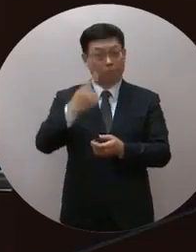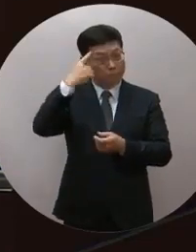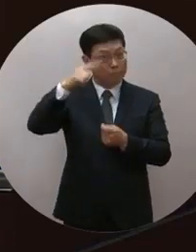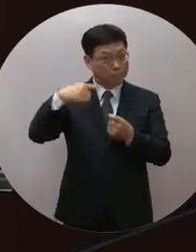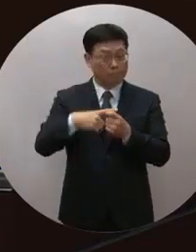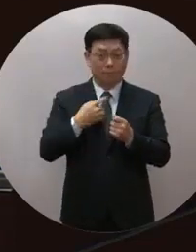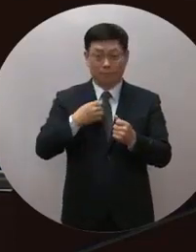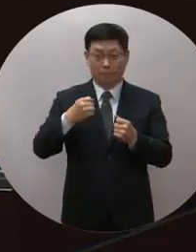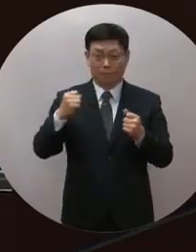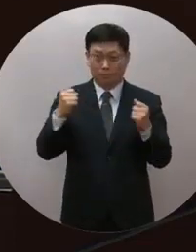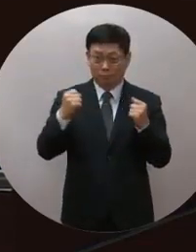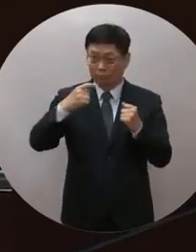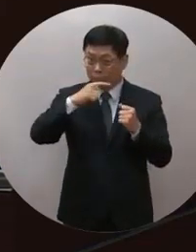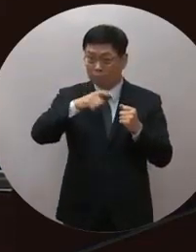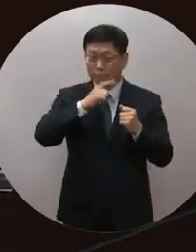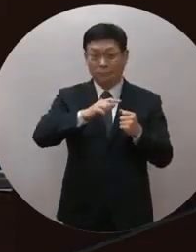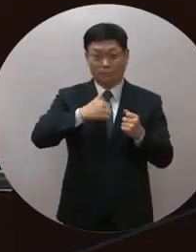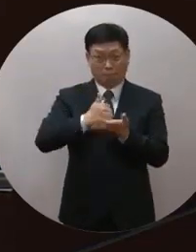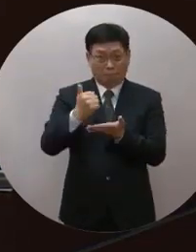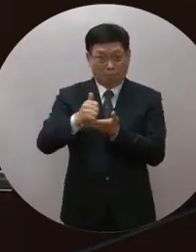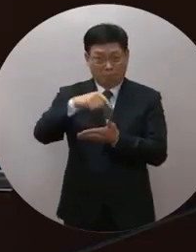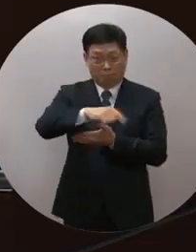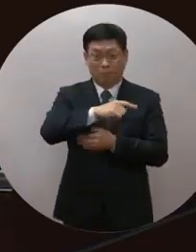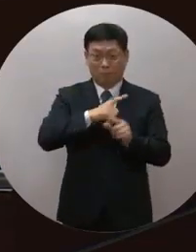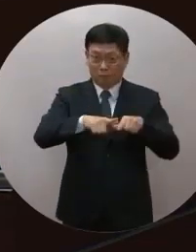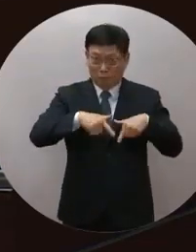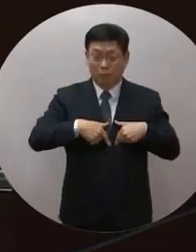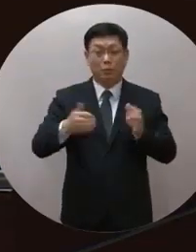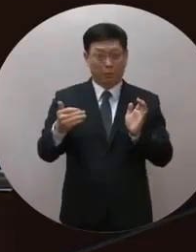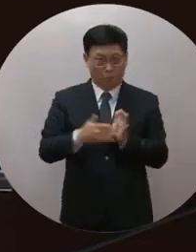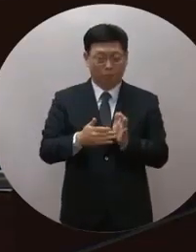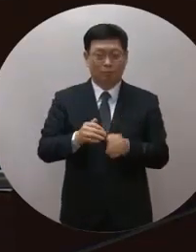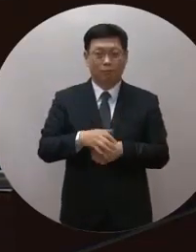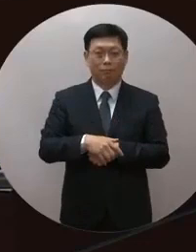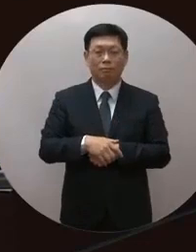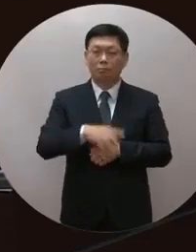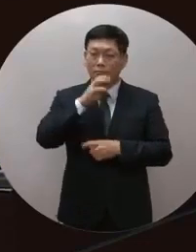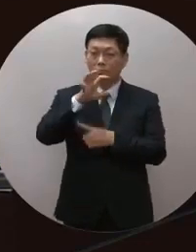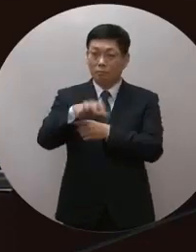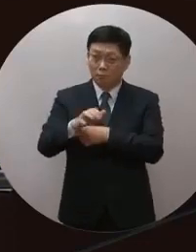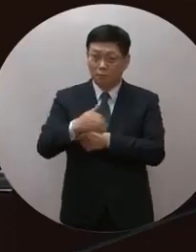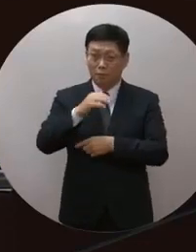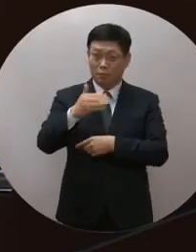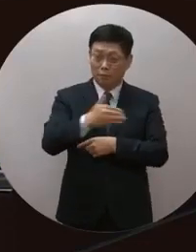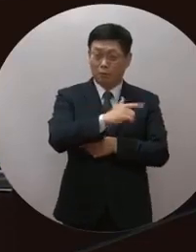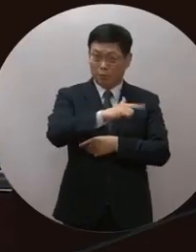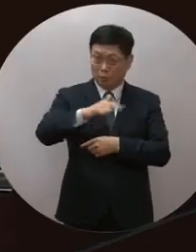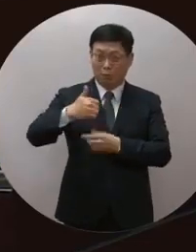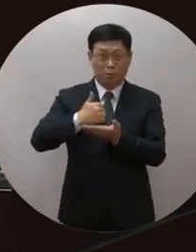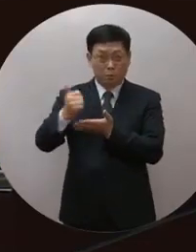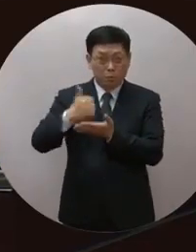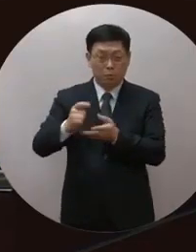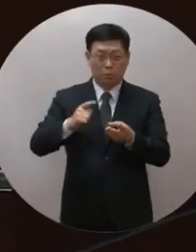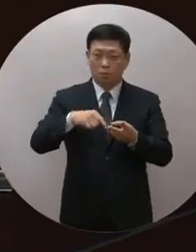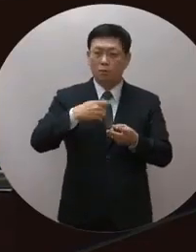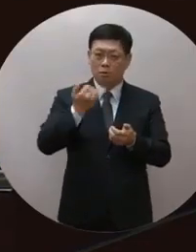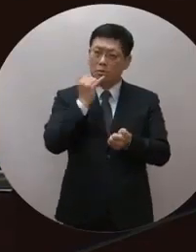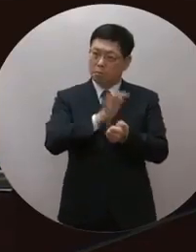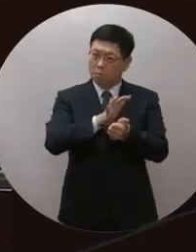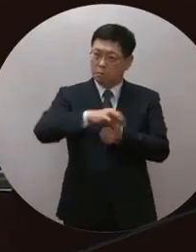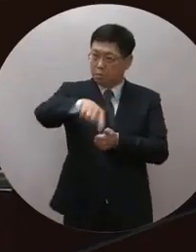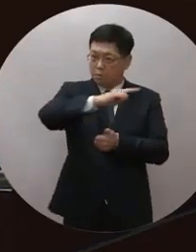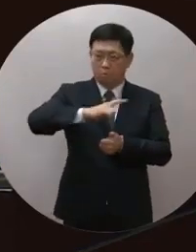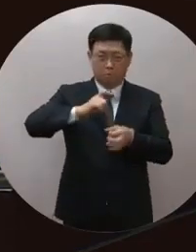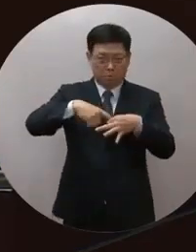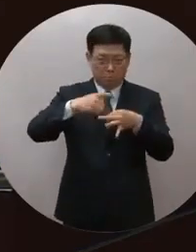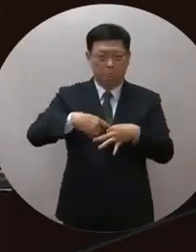年冷链物流中心建设完成后，农业产品的出口、农渔民的收入